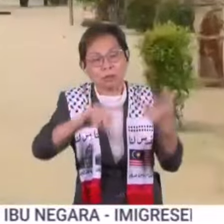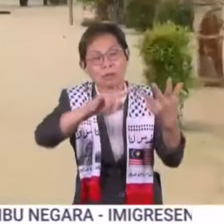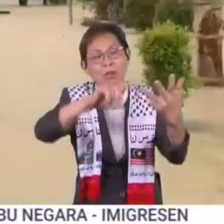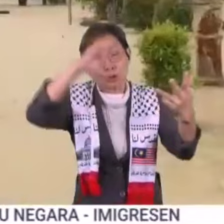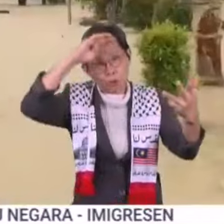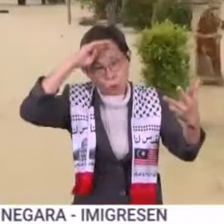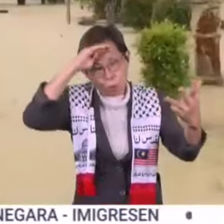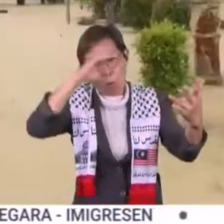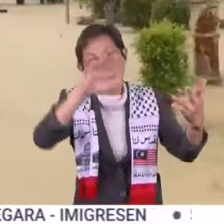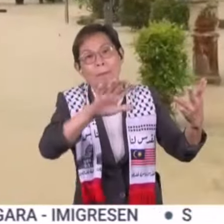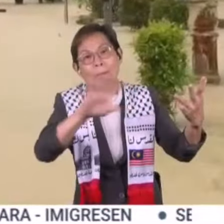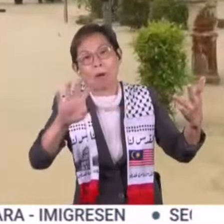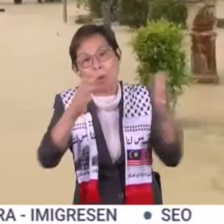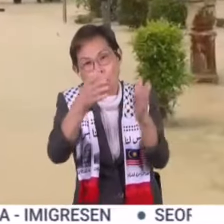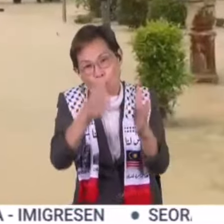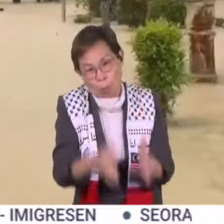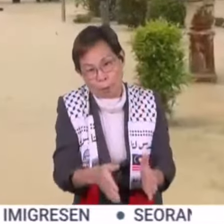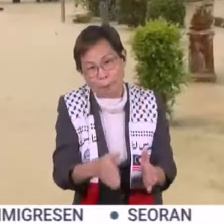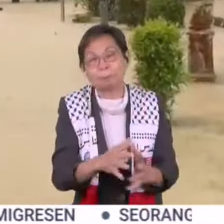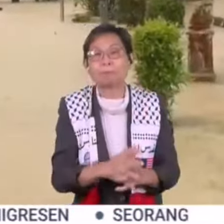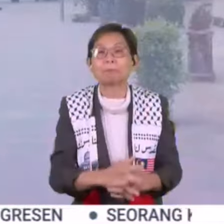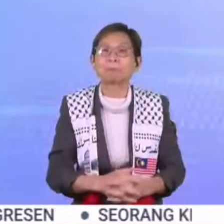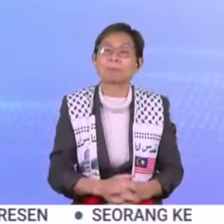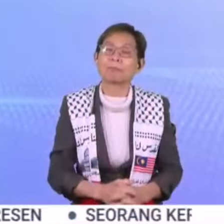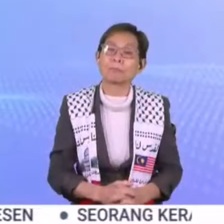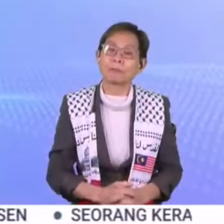Johor 54 orang.